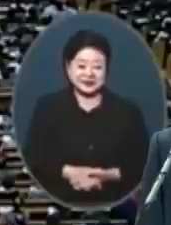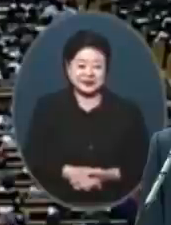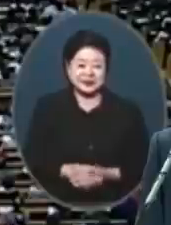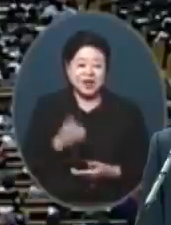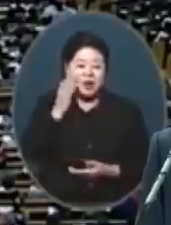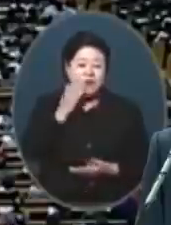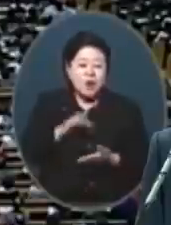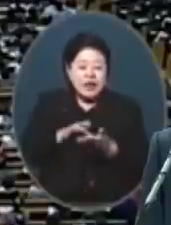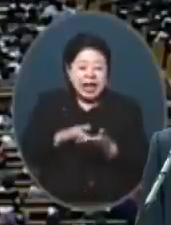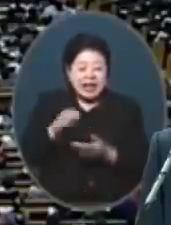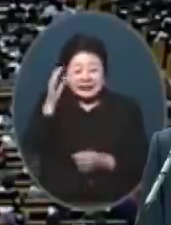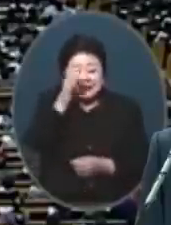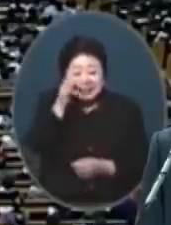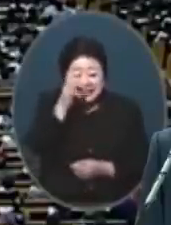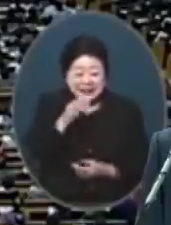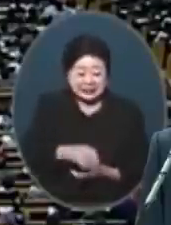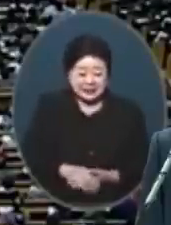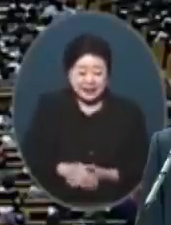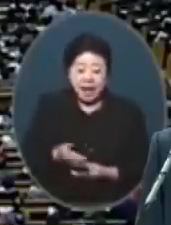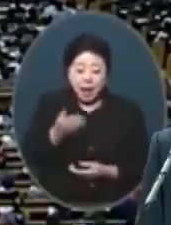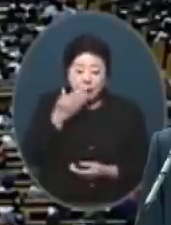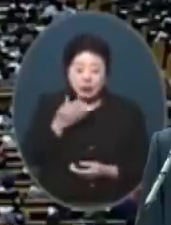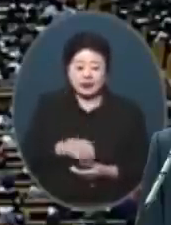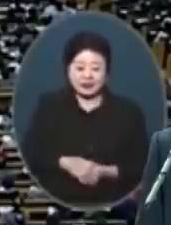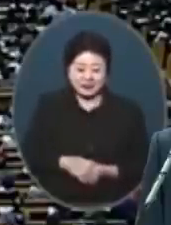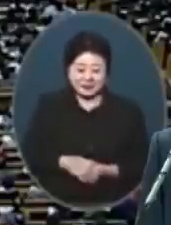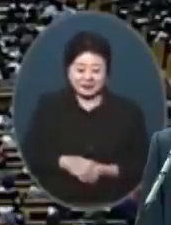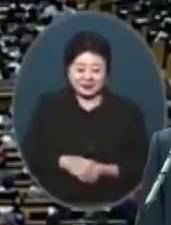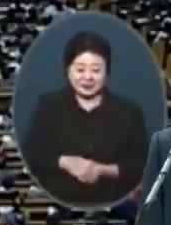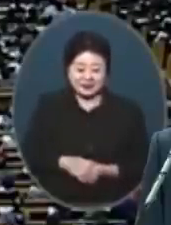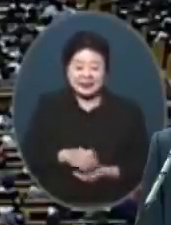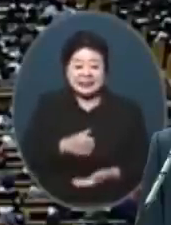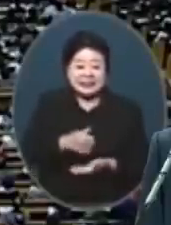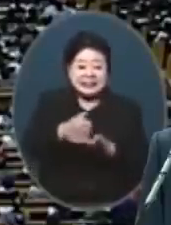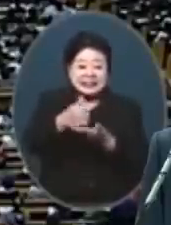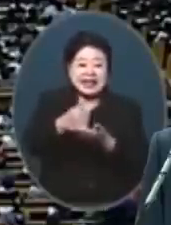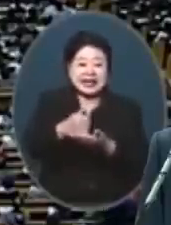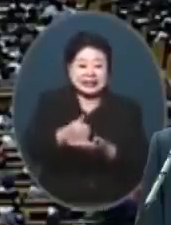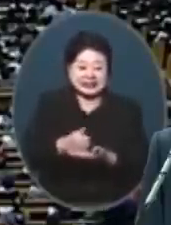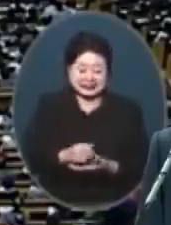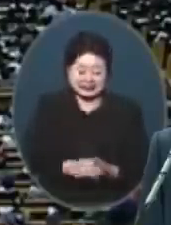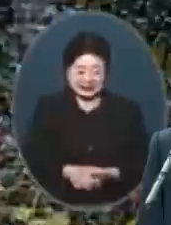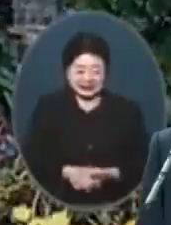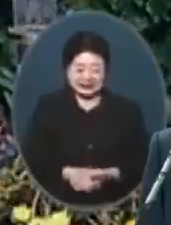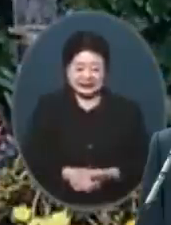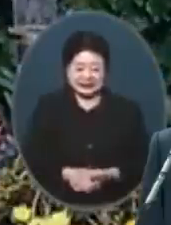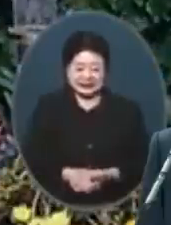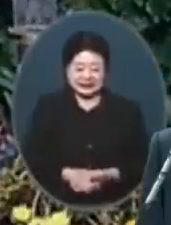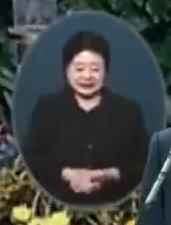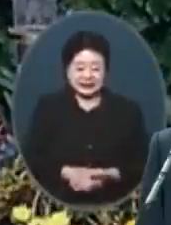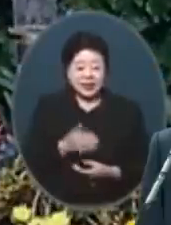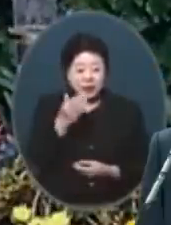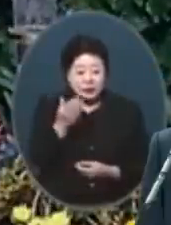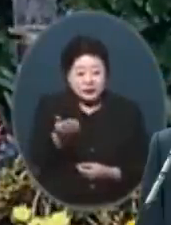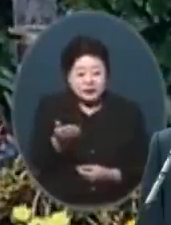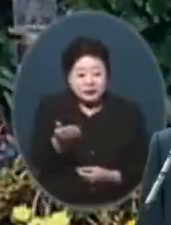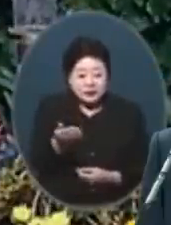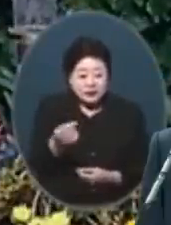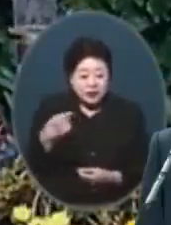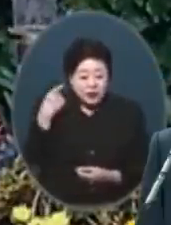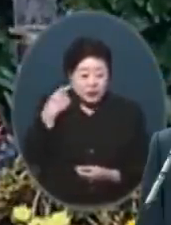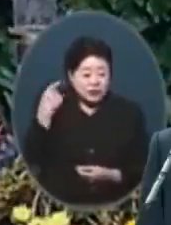보약을 찾아 먹는 것처럼 칭찬은 듣는 보약이니 여러분 중에